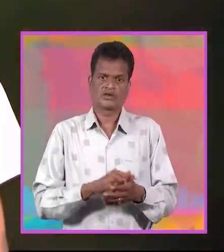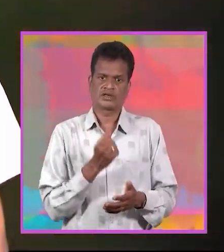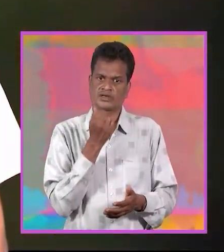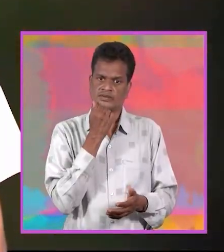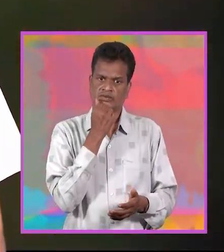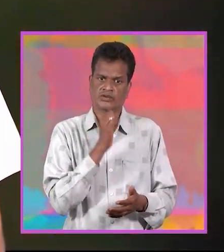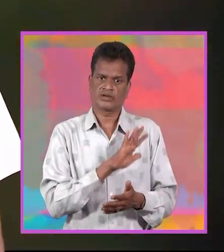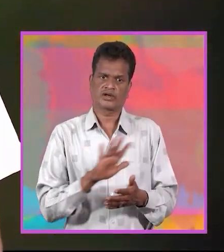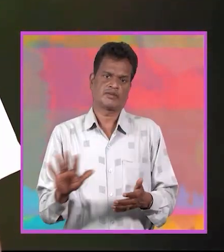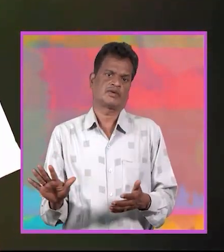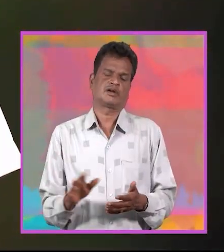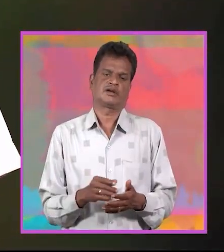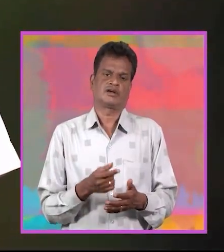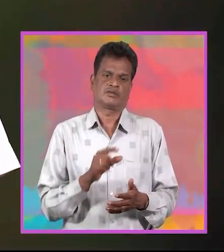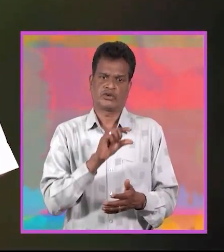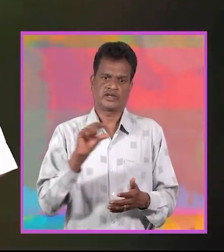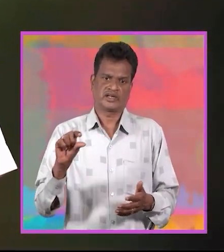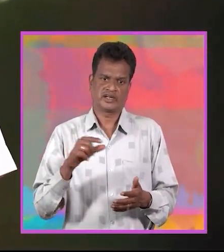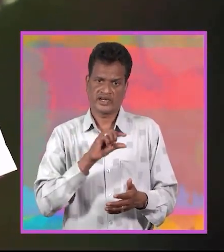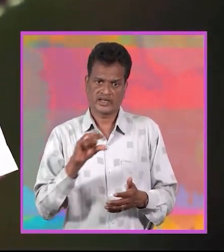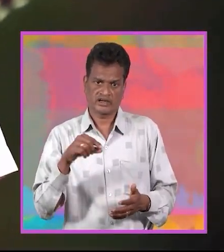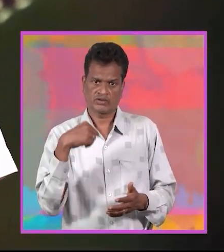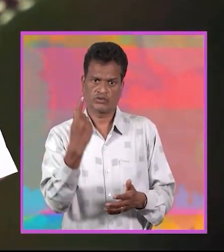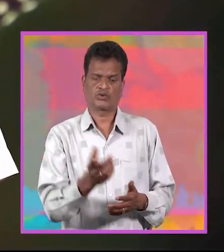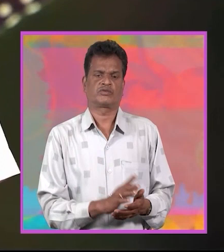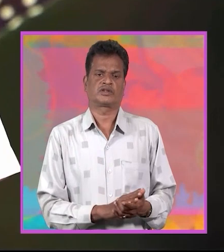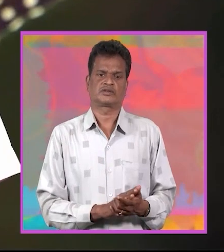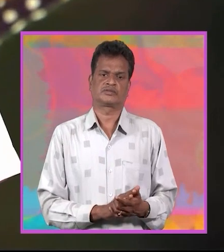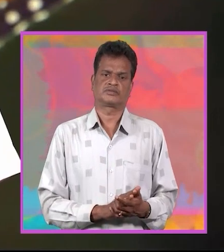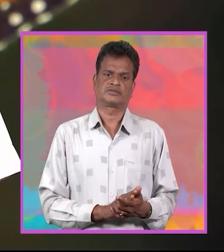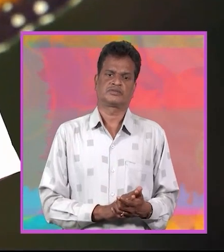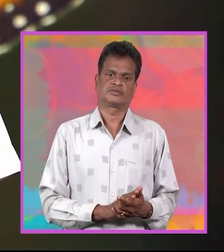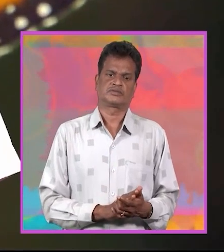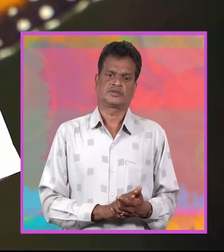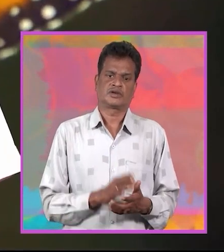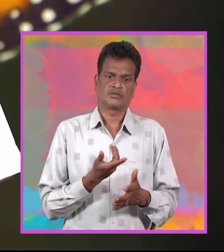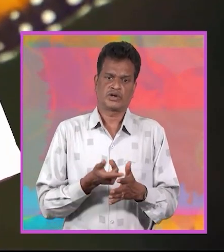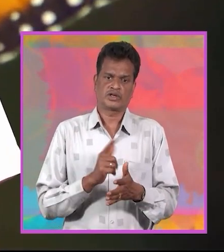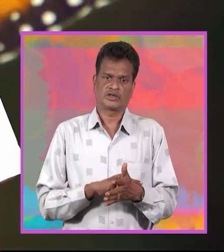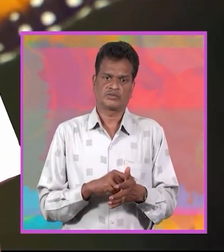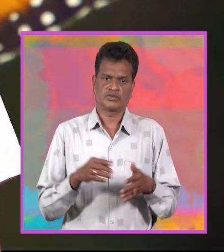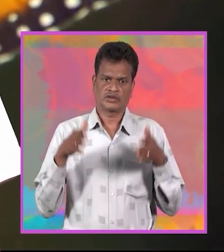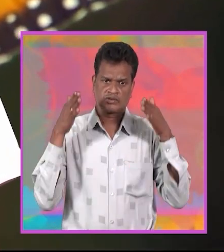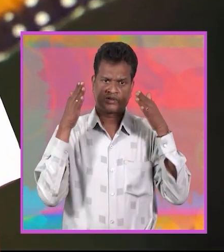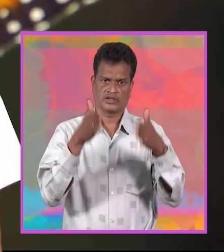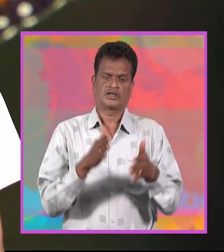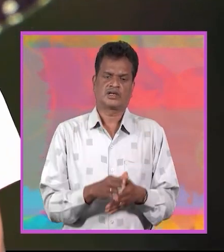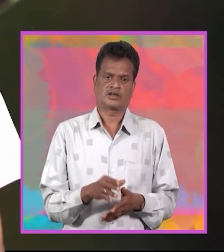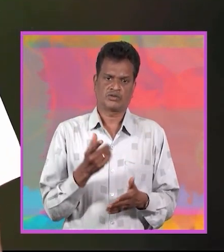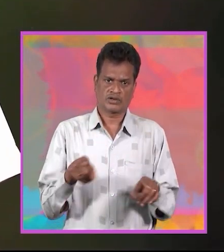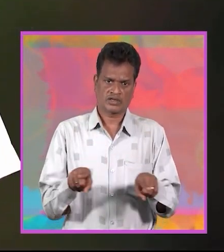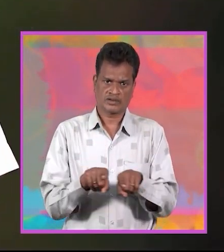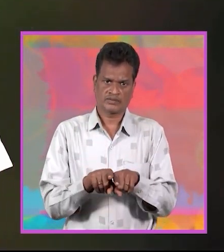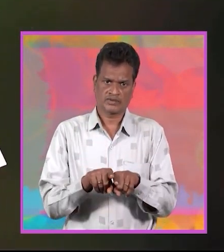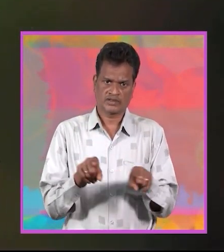குற்றம் தோன்றாமல் மொழியின் இறைவை கூறுவதும். மொழியும் கருவியின் முறைதானே